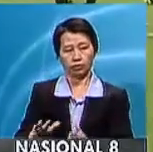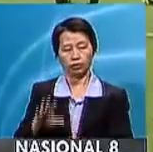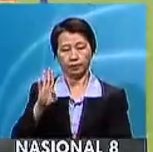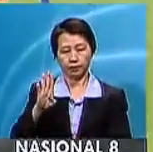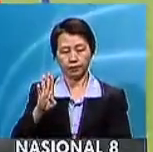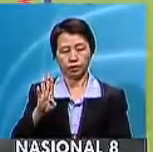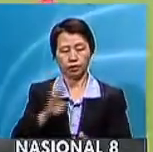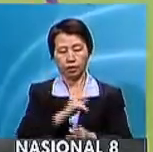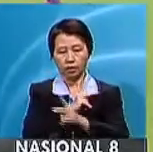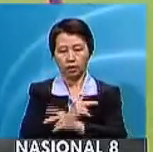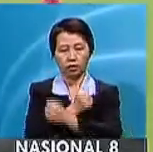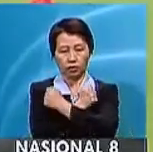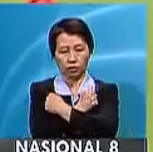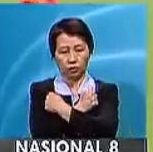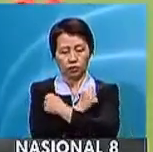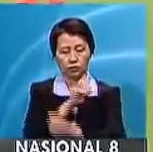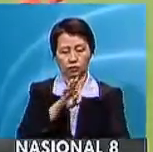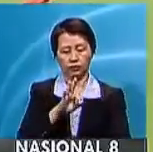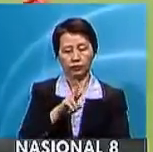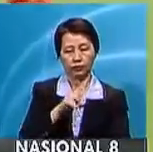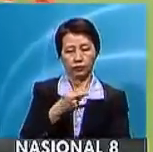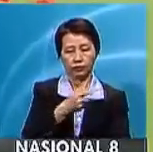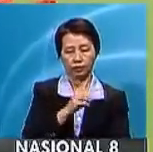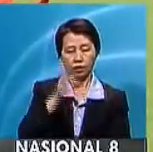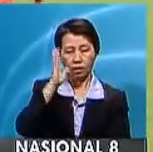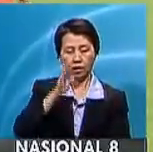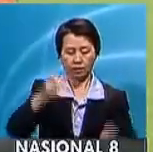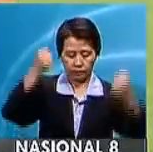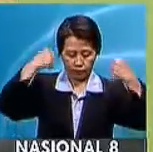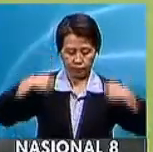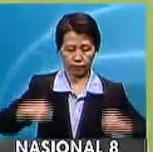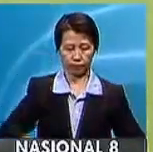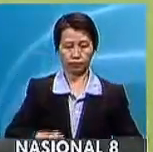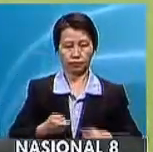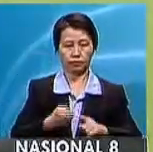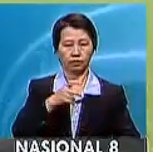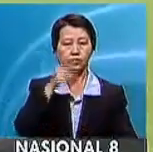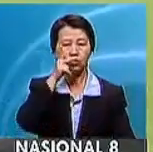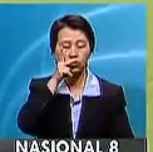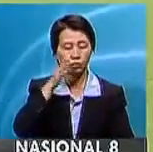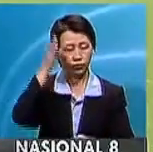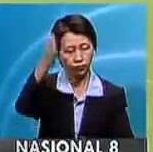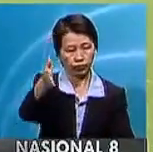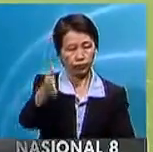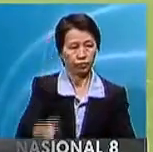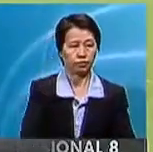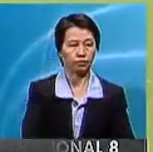termasuk penjaga gol Muhammad Farhan Abu Bakar juga bakal menyarung jersey halang merah musim depan.